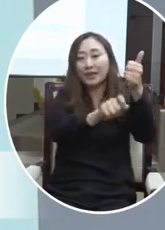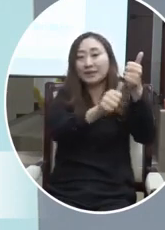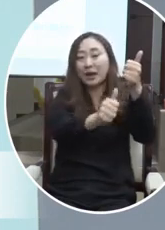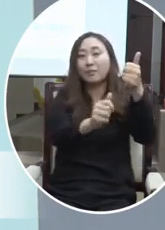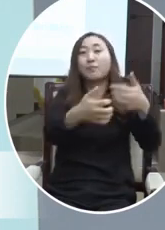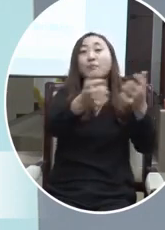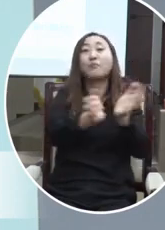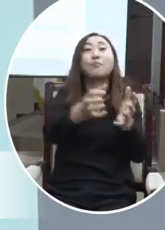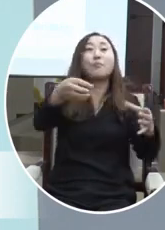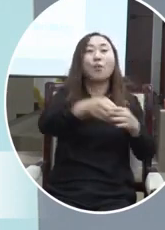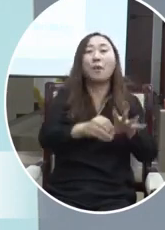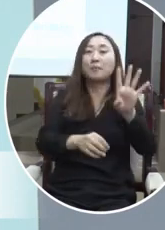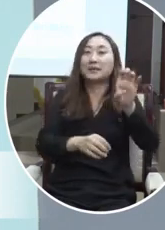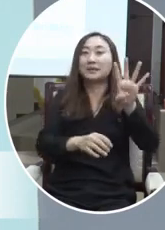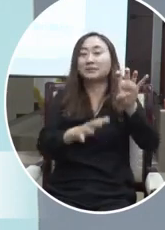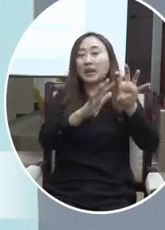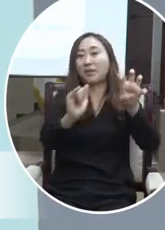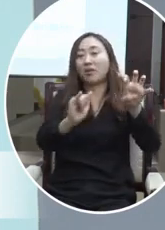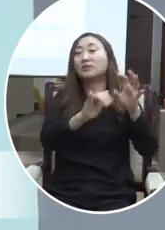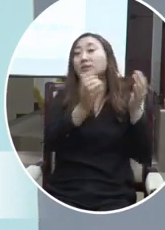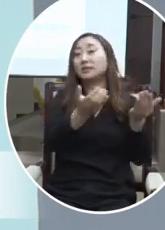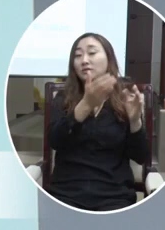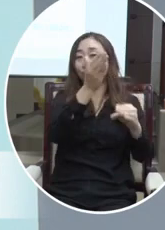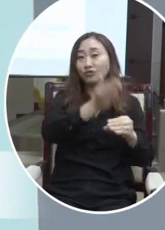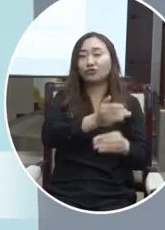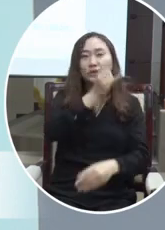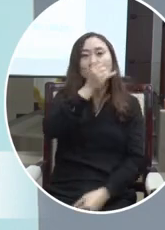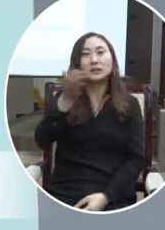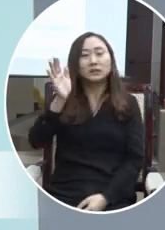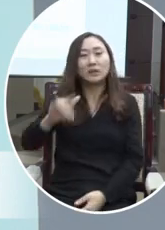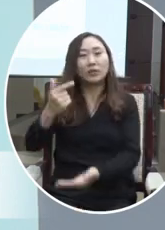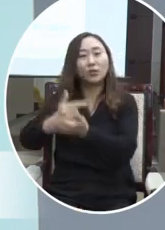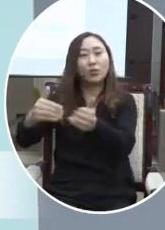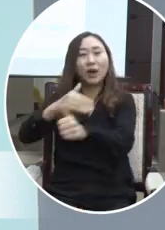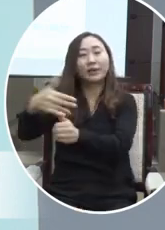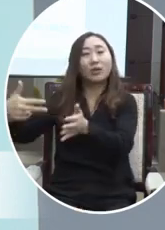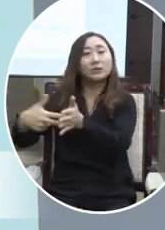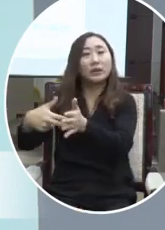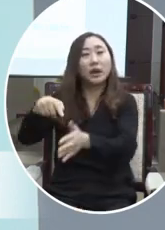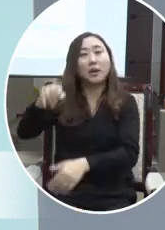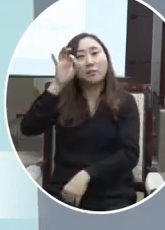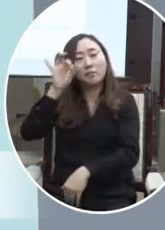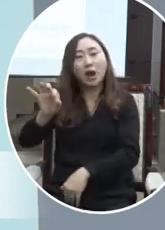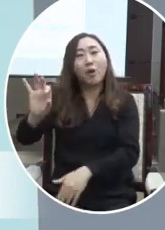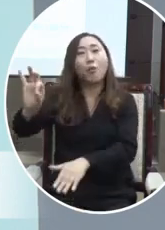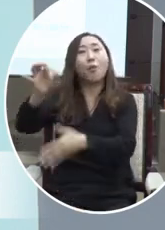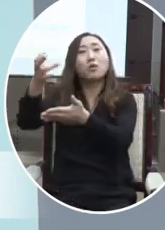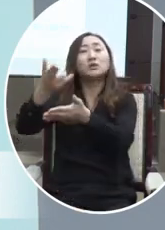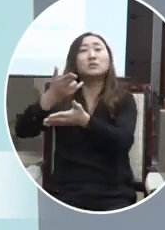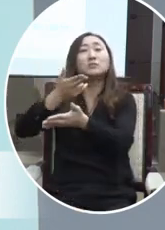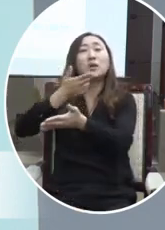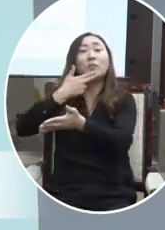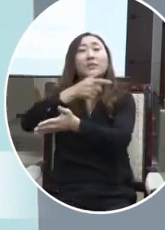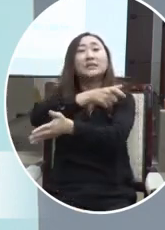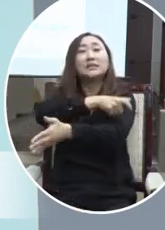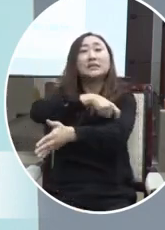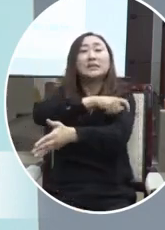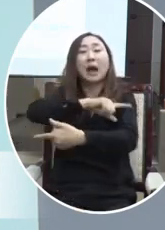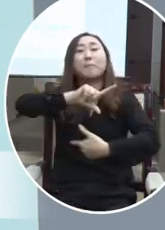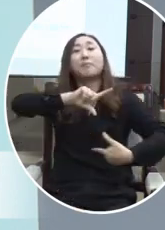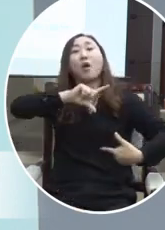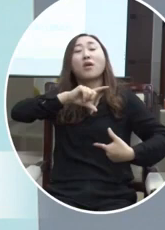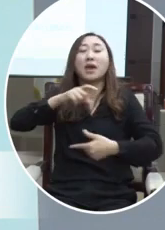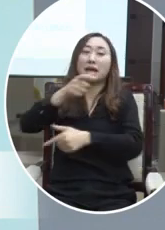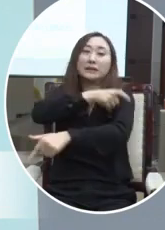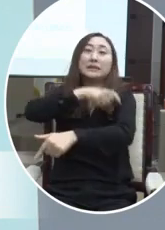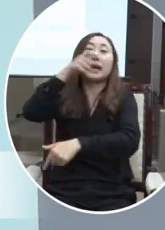사무국의 이사장 포함 및 현재 44명의 인력이 있습니다. 반면 노원환경재단은 무보수 비상임직인